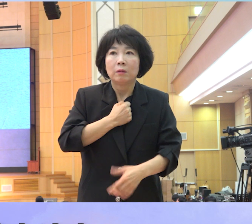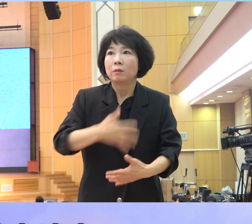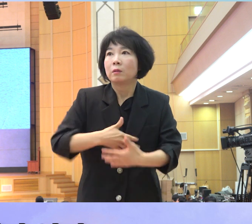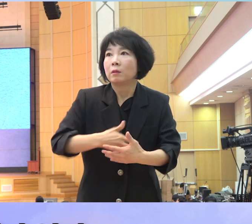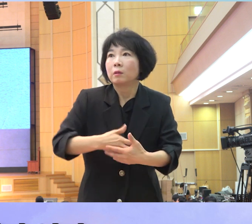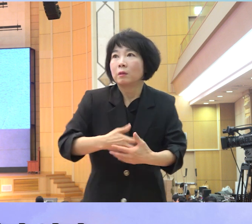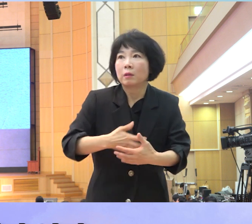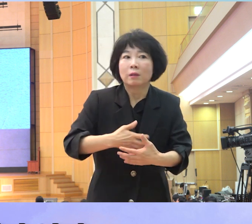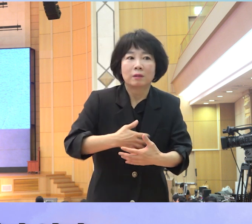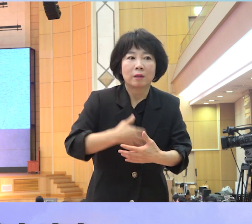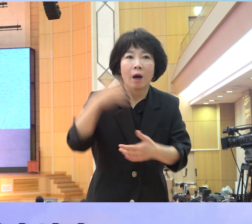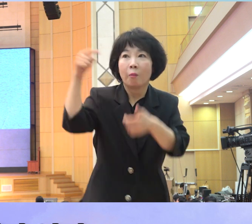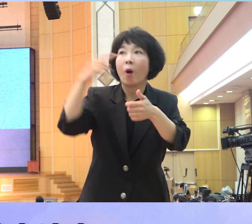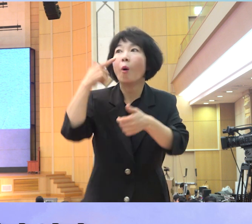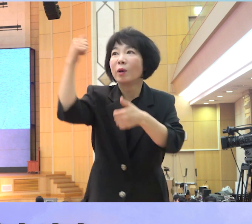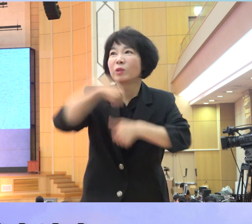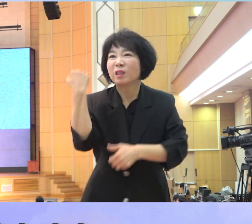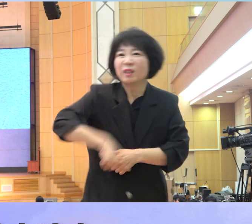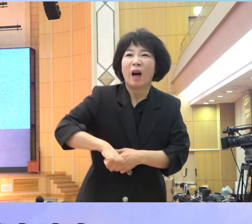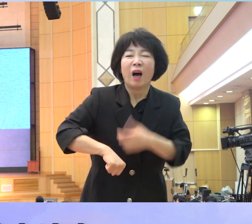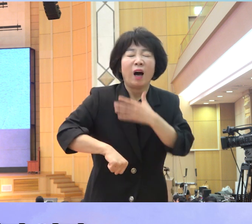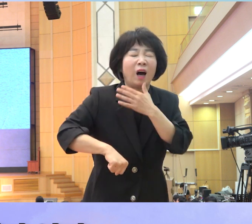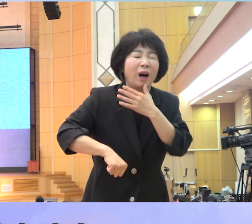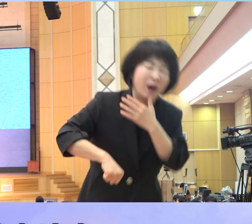덜컥 내려앉는 거예요. 덜컥.